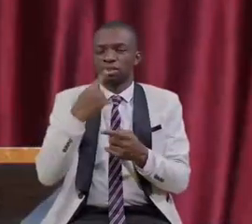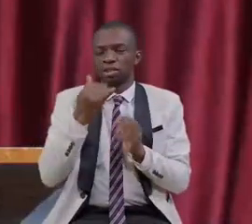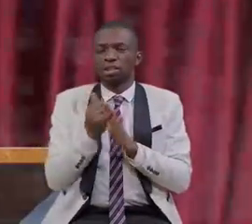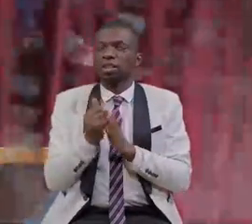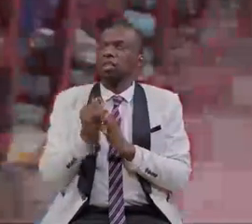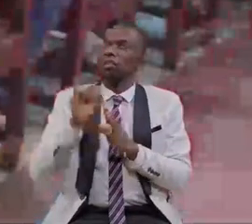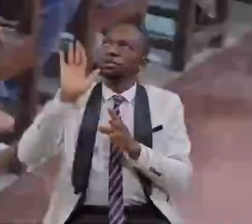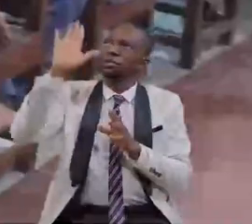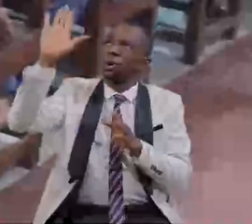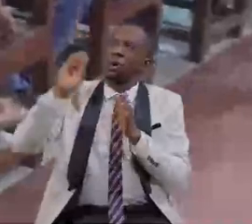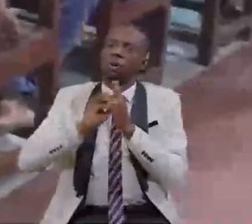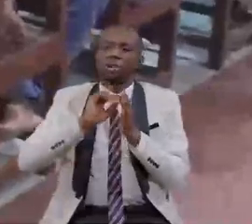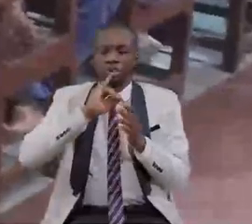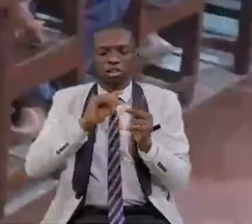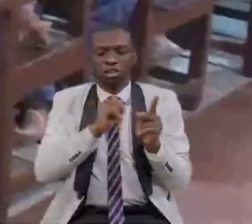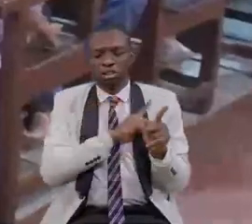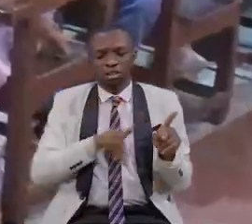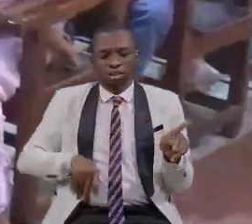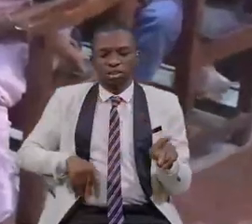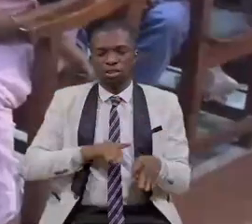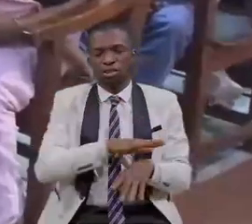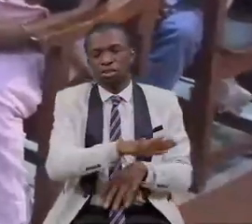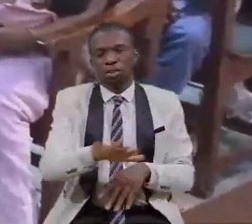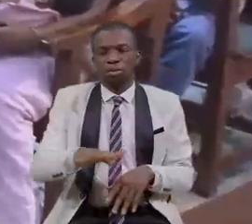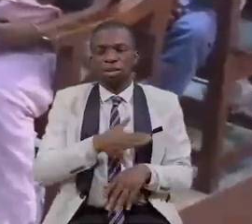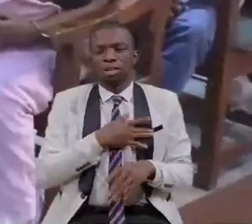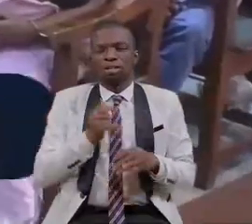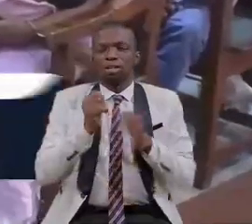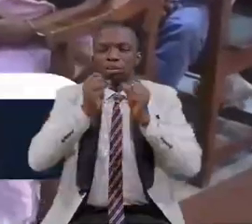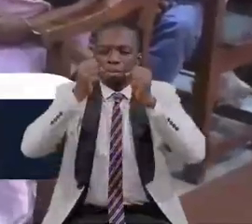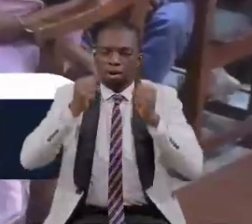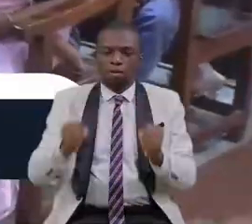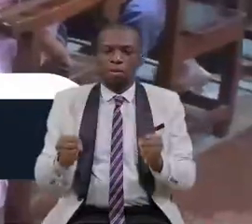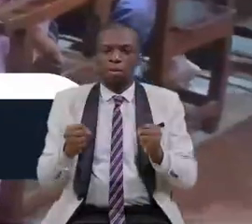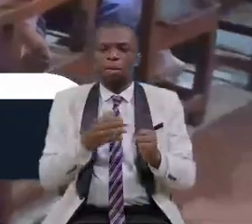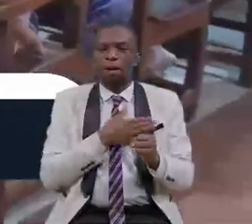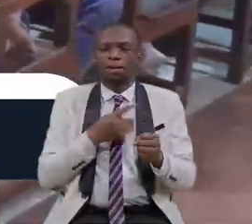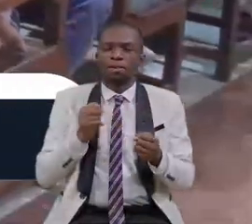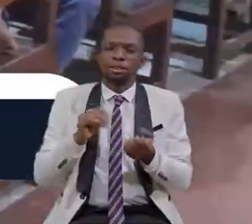Car c'est à toi qu'appartiennent dans les siècles le règne, la puissance.